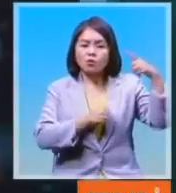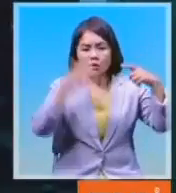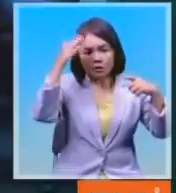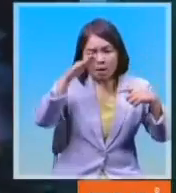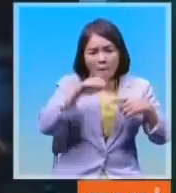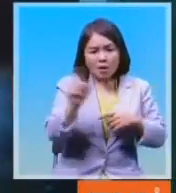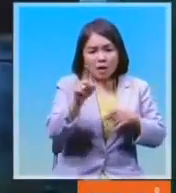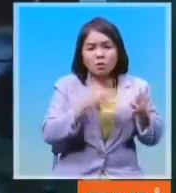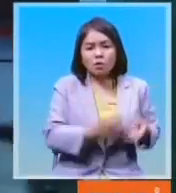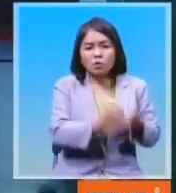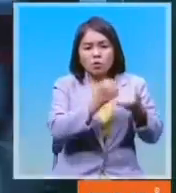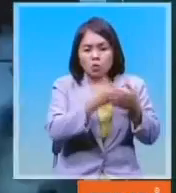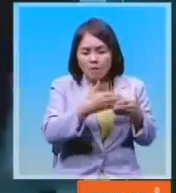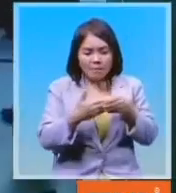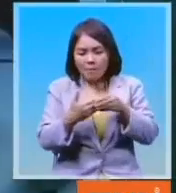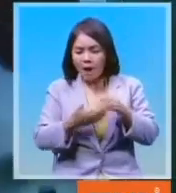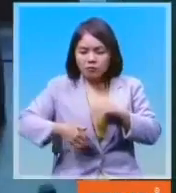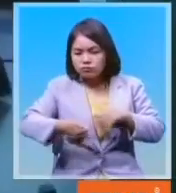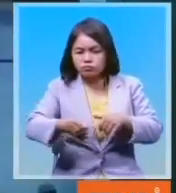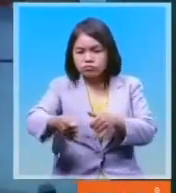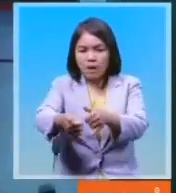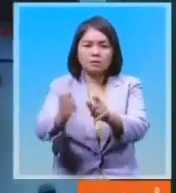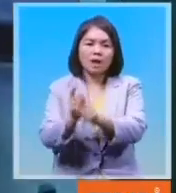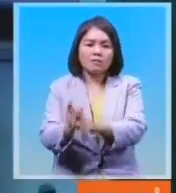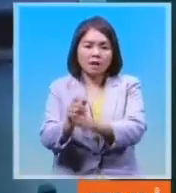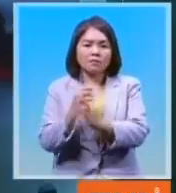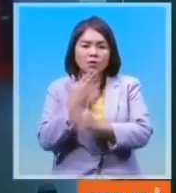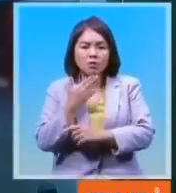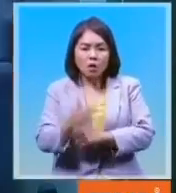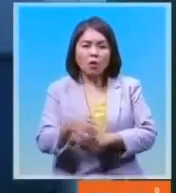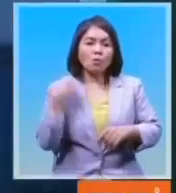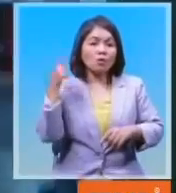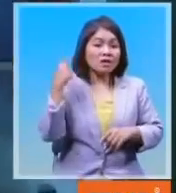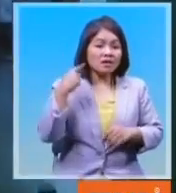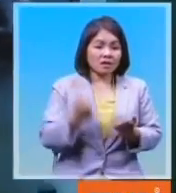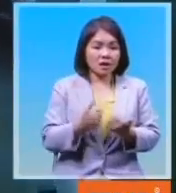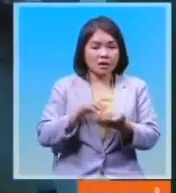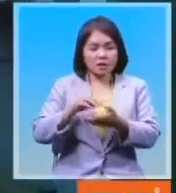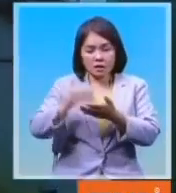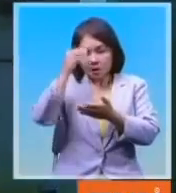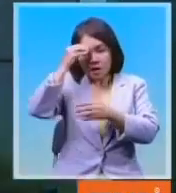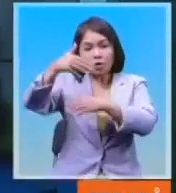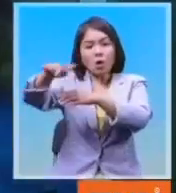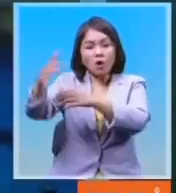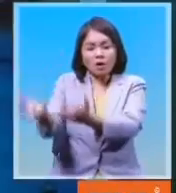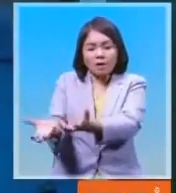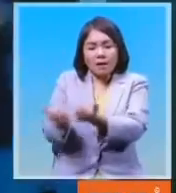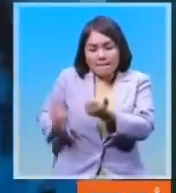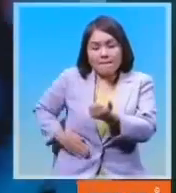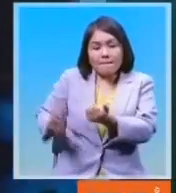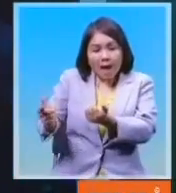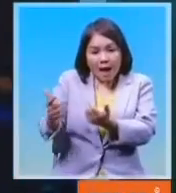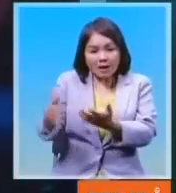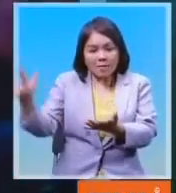เนี่ยก็จะนำทางเธอไปทุกที่หนแห่งเลย คือจริงๆแล้วน้องสายเมื่อก่อนเคยอยู่ต่างประเทศแล้วเขาก็ได้รับเจ้าลูเตอร์มาปรากฏว่า